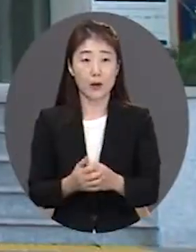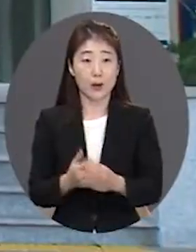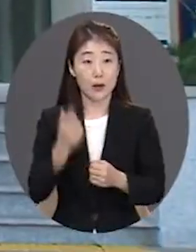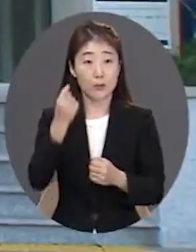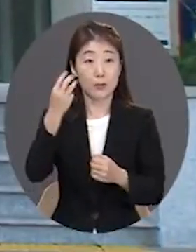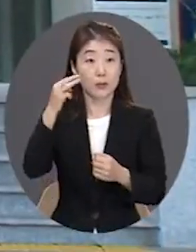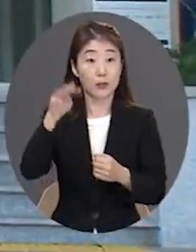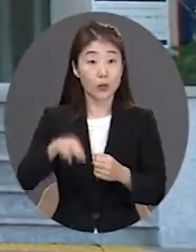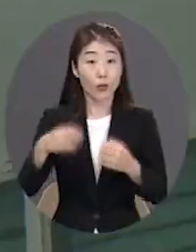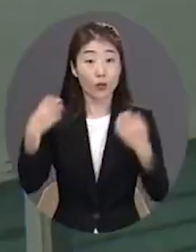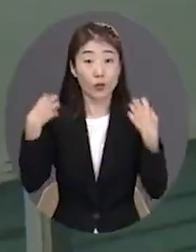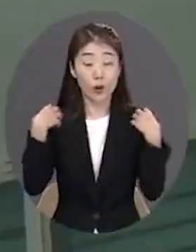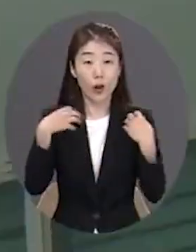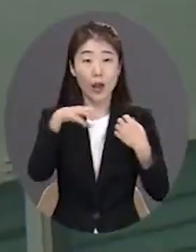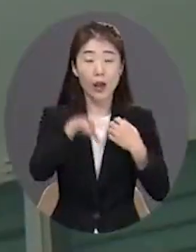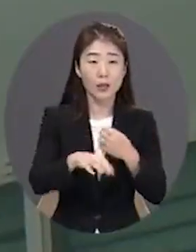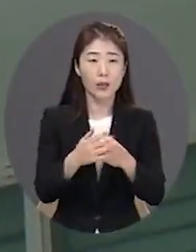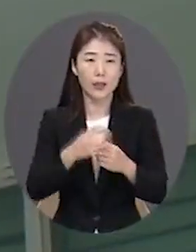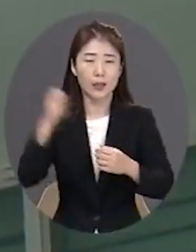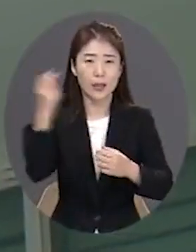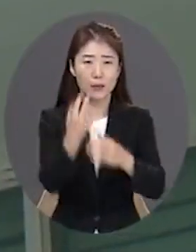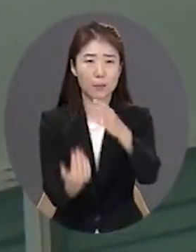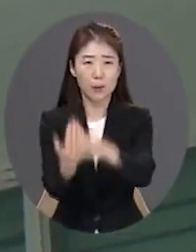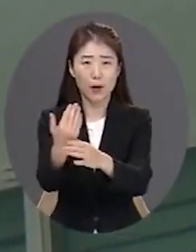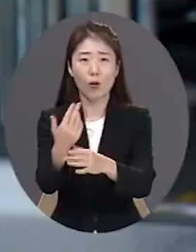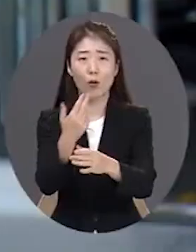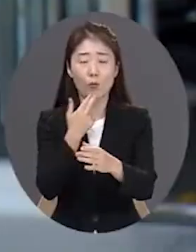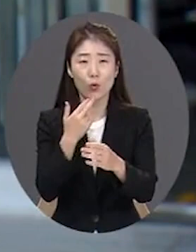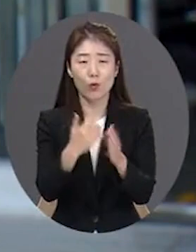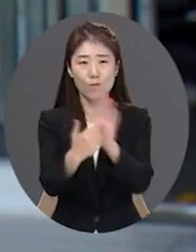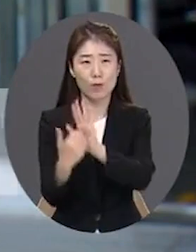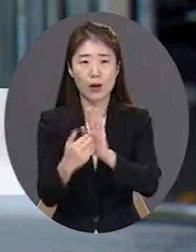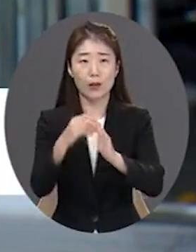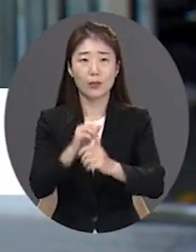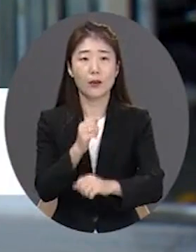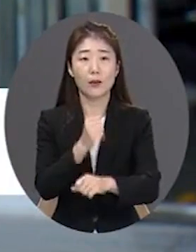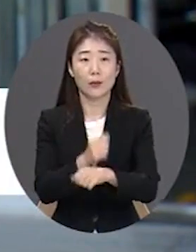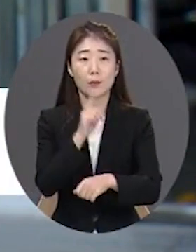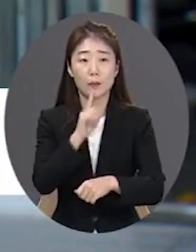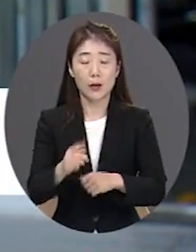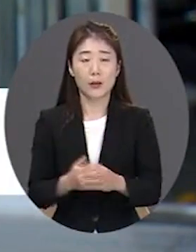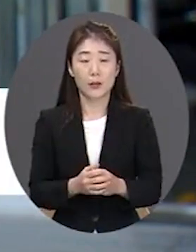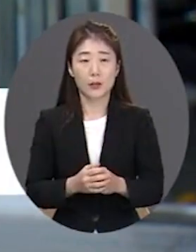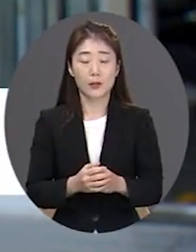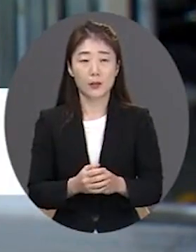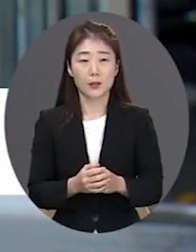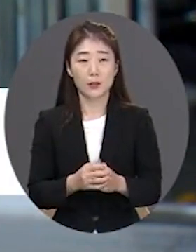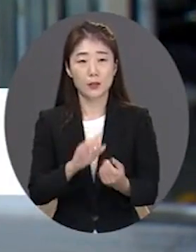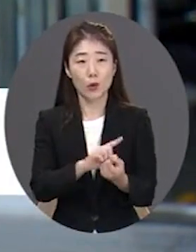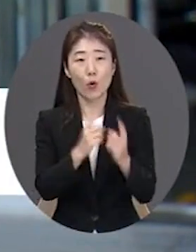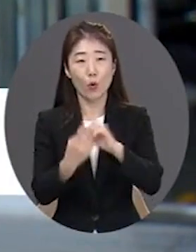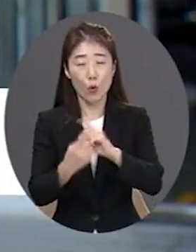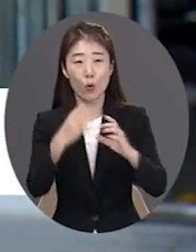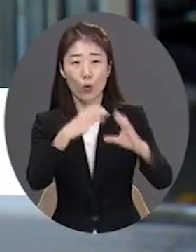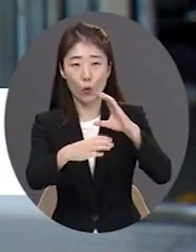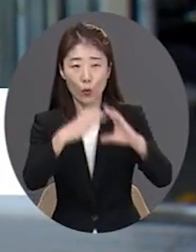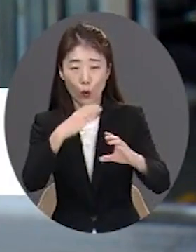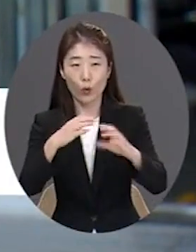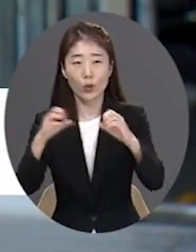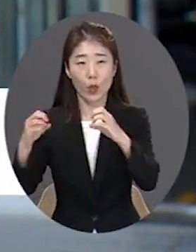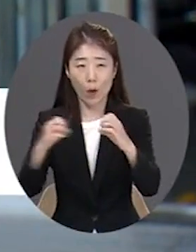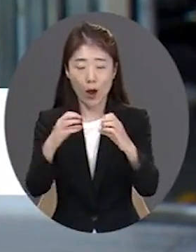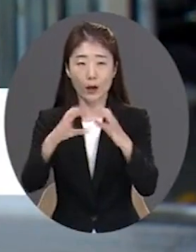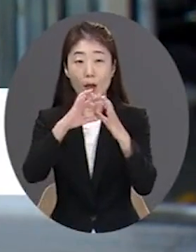않도록 원칙적으로 대처하겠다고 밝혔습니다. 소통과 대화를 계속해서 추진해 나가고자